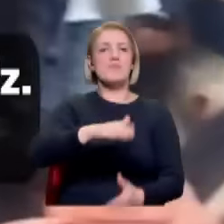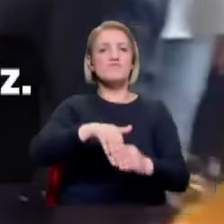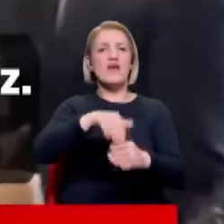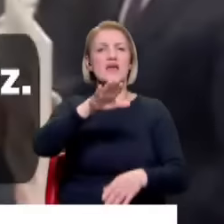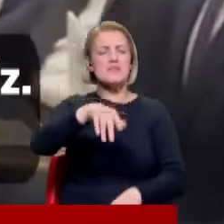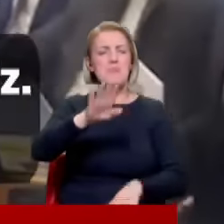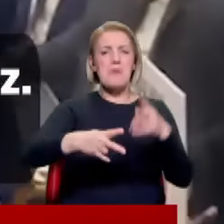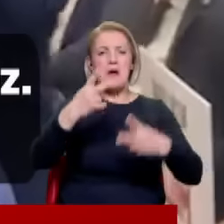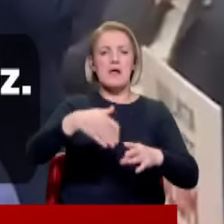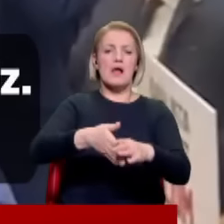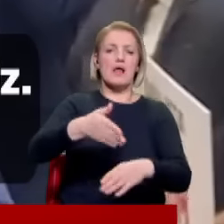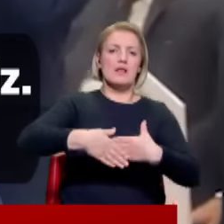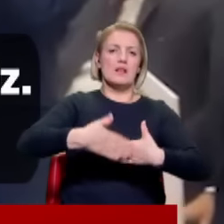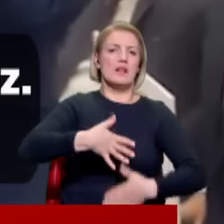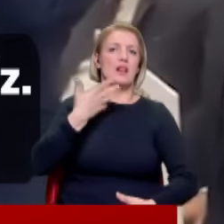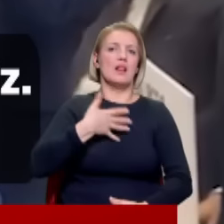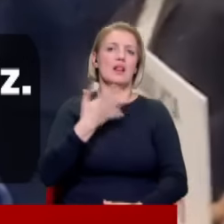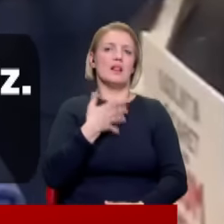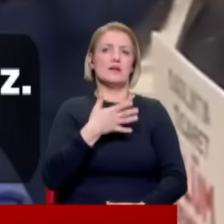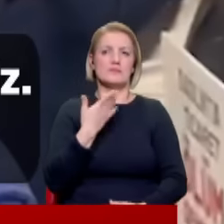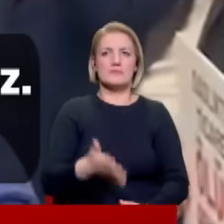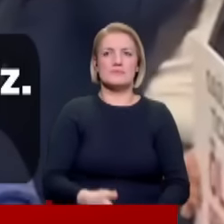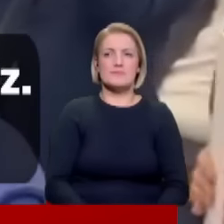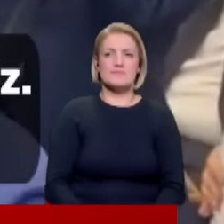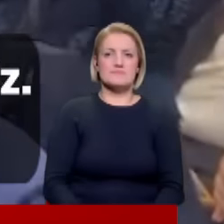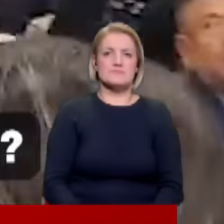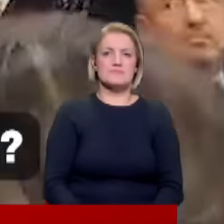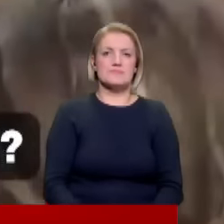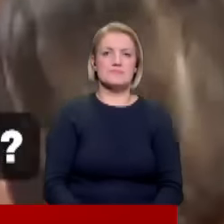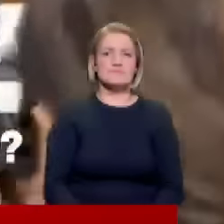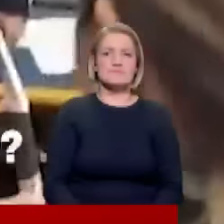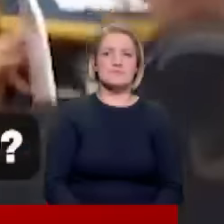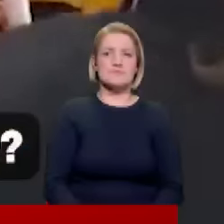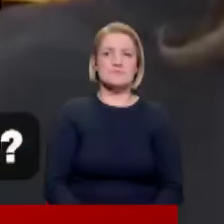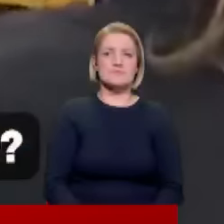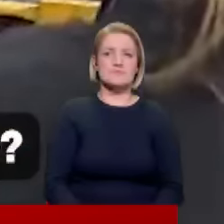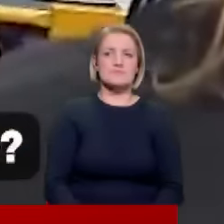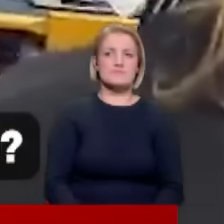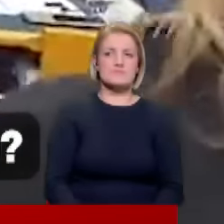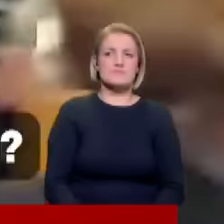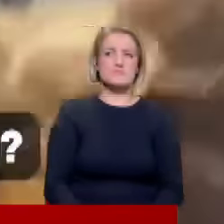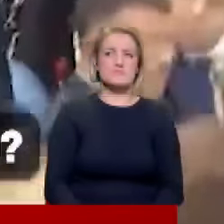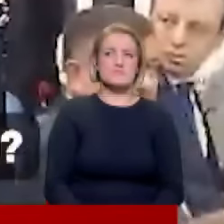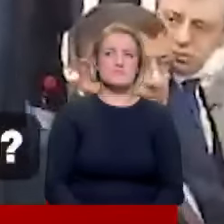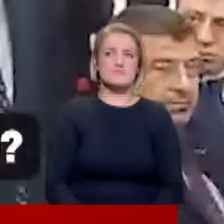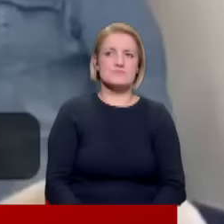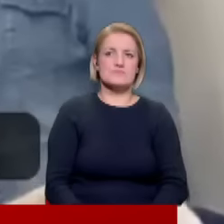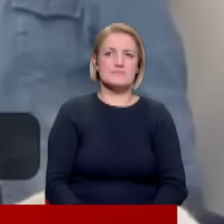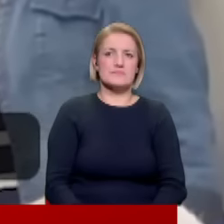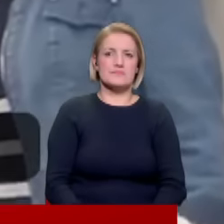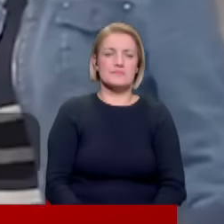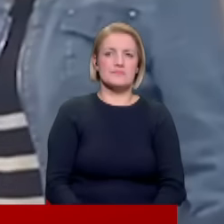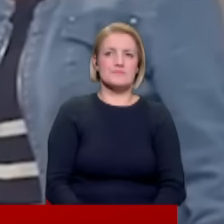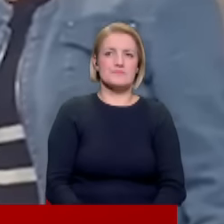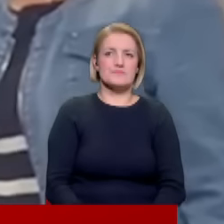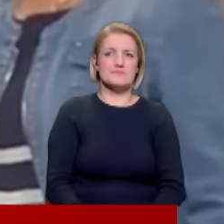Ben doktor İrfan Karadeniz'de 2 aydır bana randevu vermedi. Siz de tokalaşmak istemiyorum. Hangi yeriniz dahilindesiniz? Çocuk katiline bulaşmamış olan. Ne oldu